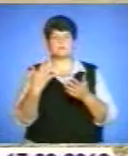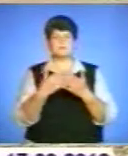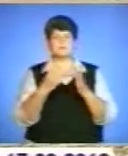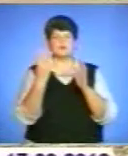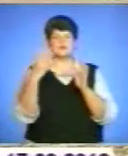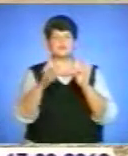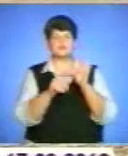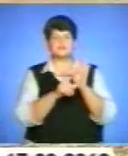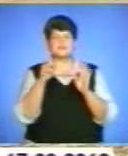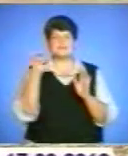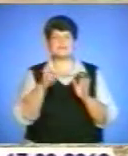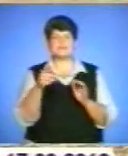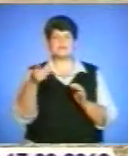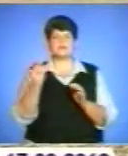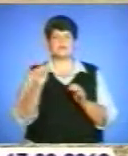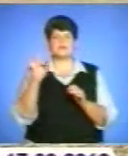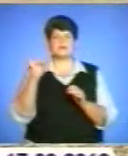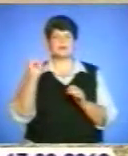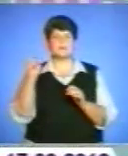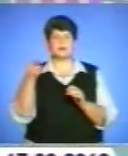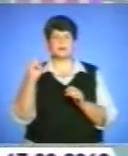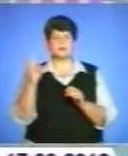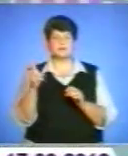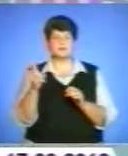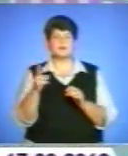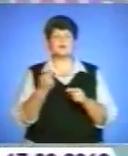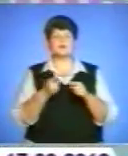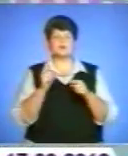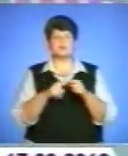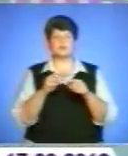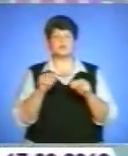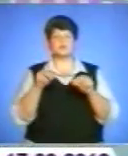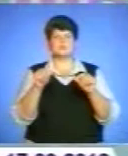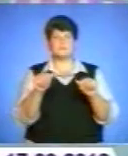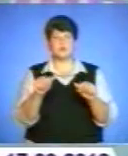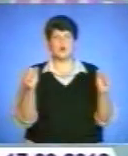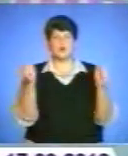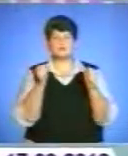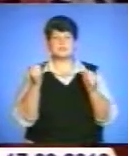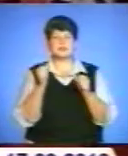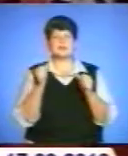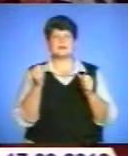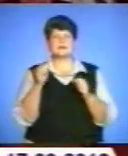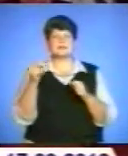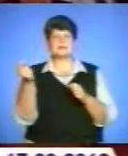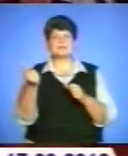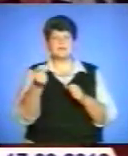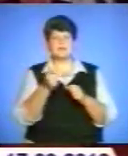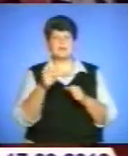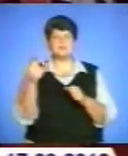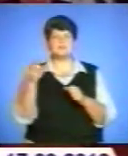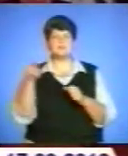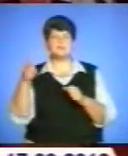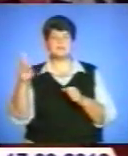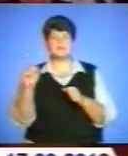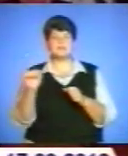46 тисяч гектарів ріпаку. У ці дні приступили до засіву головного хліба – озимих зернових, пшениці, ячменю та інших